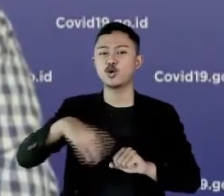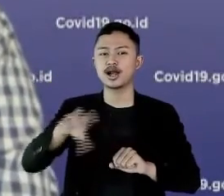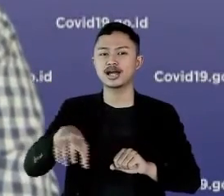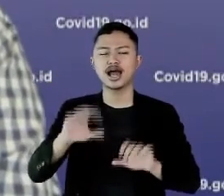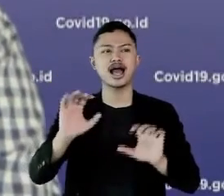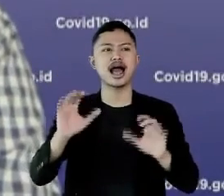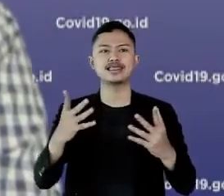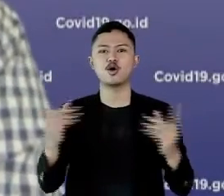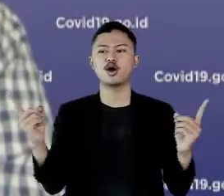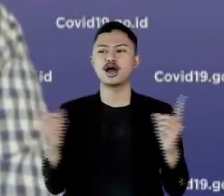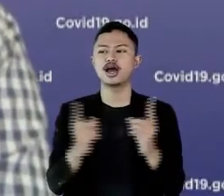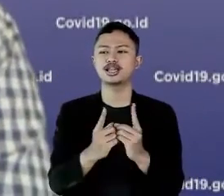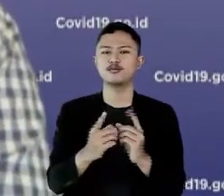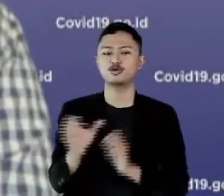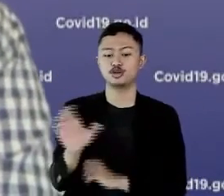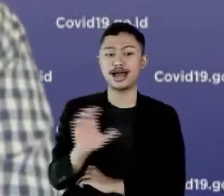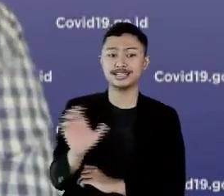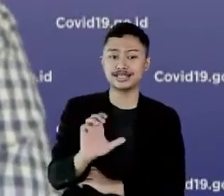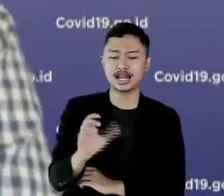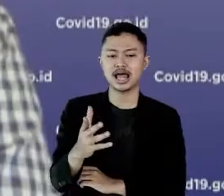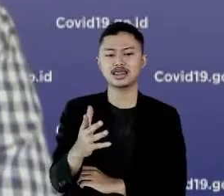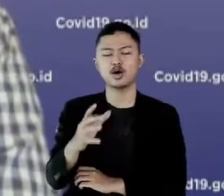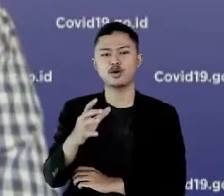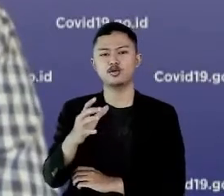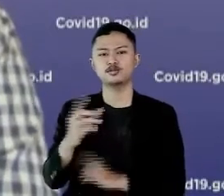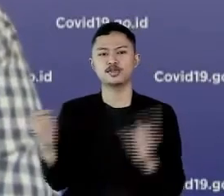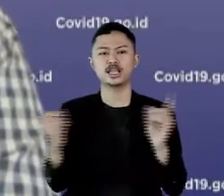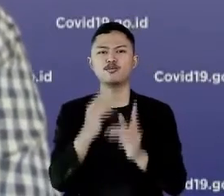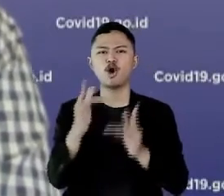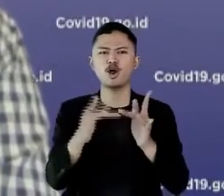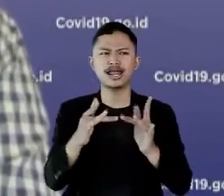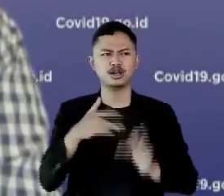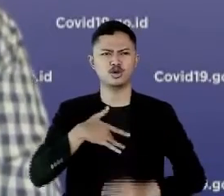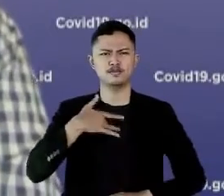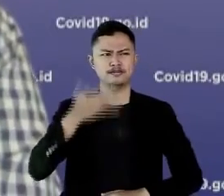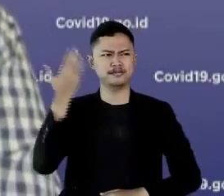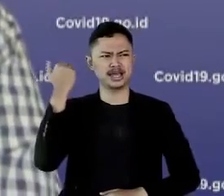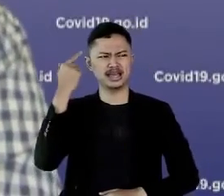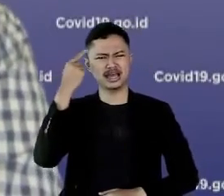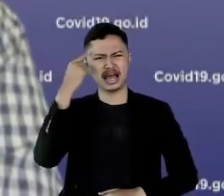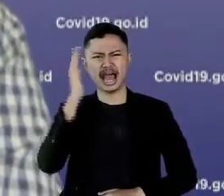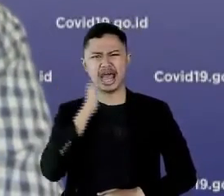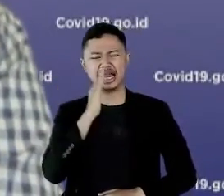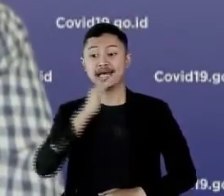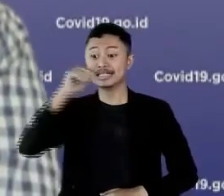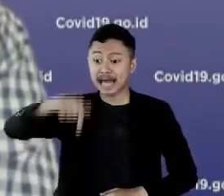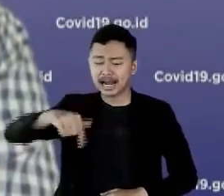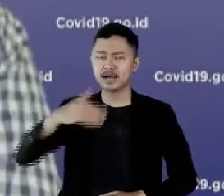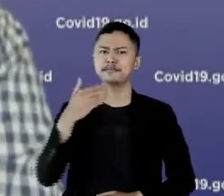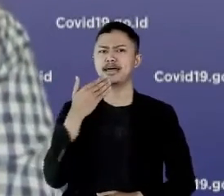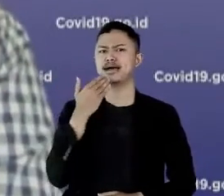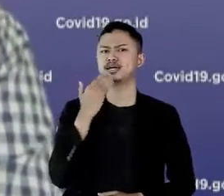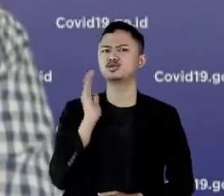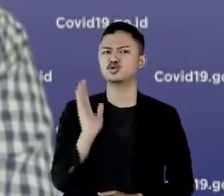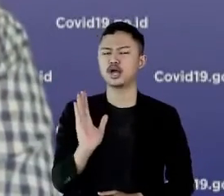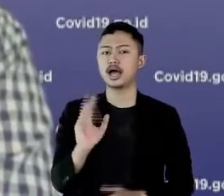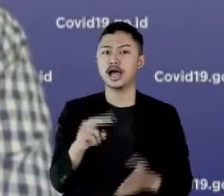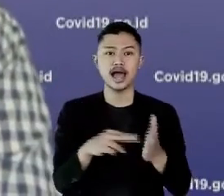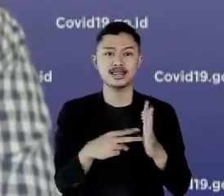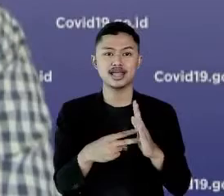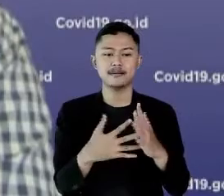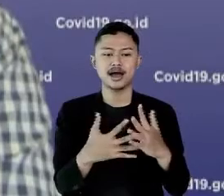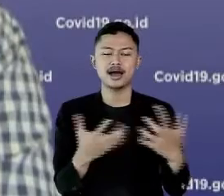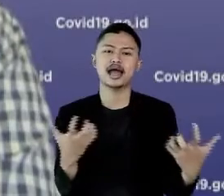reuni atau silaturahmi keluarga dilakukan secara virtual. Dulu kan rasanya aneh gitu ya. Nah, ini tadi bagian dari kita beradaptasi